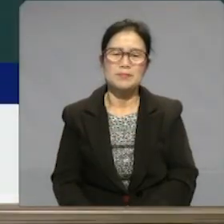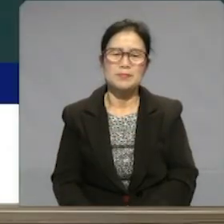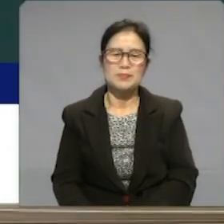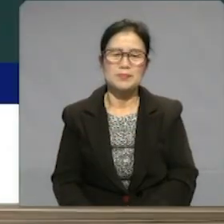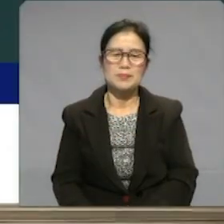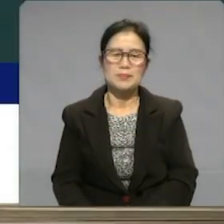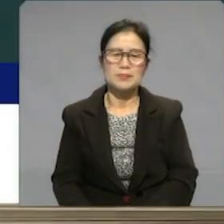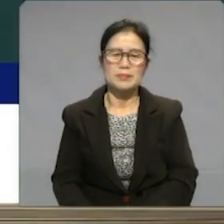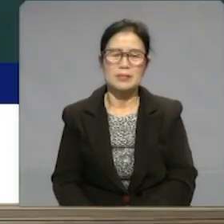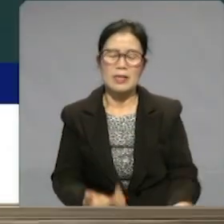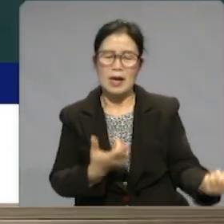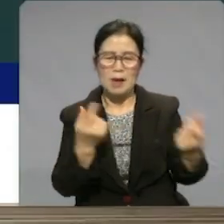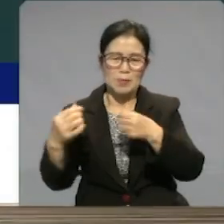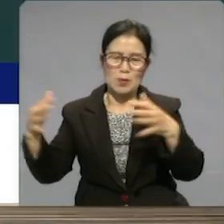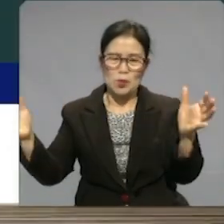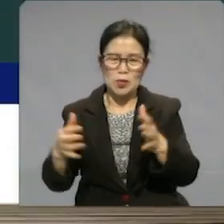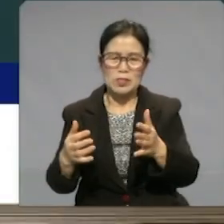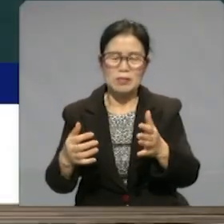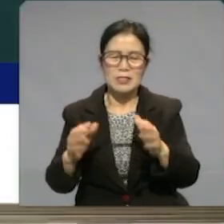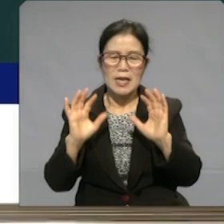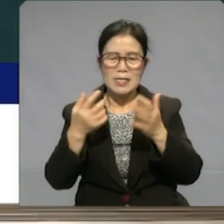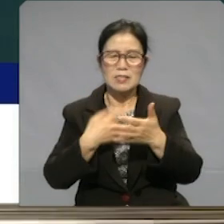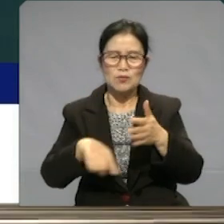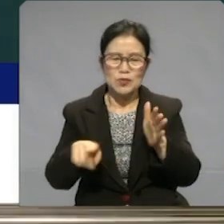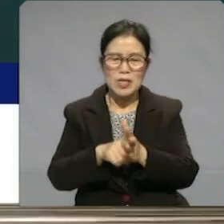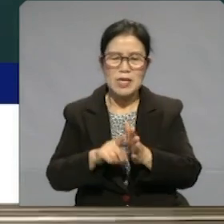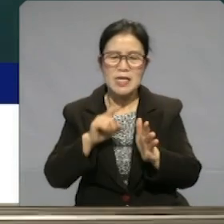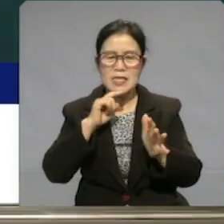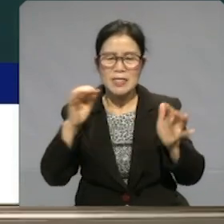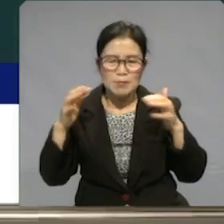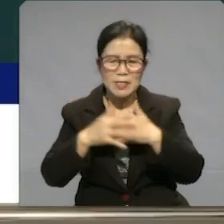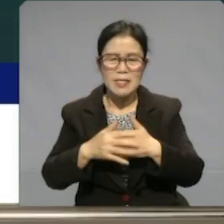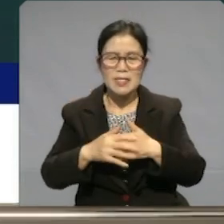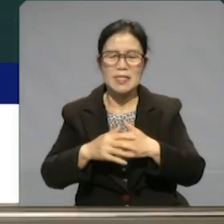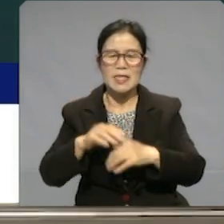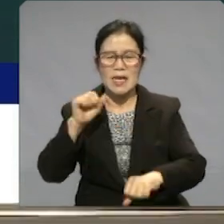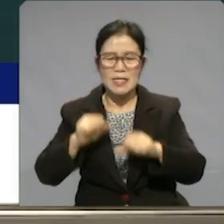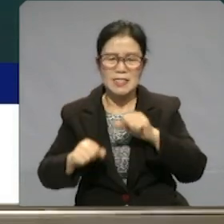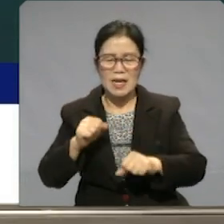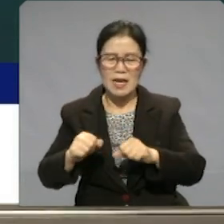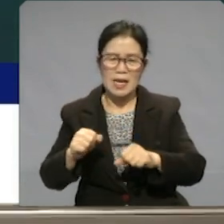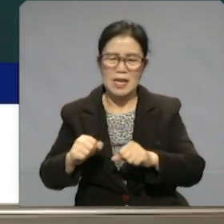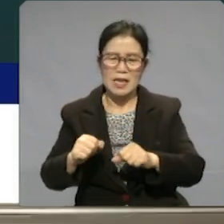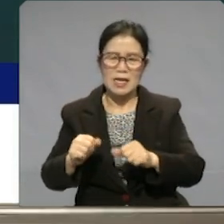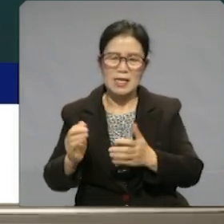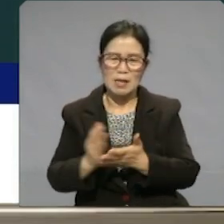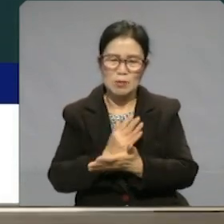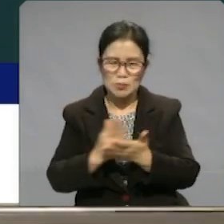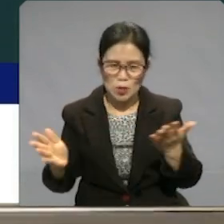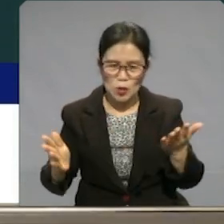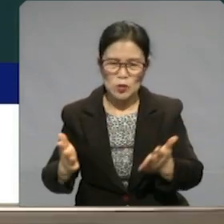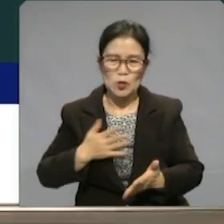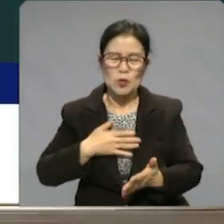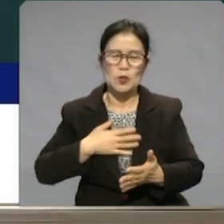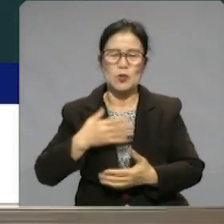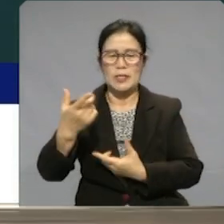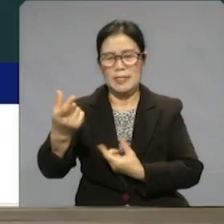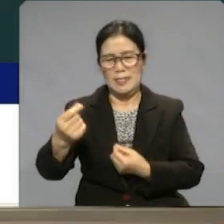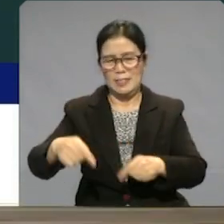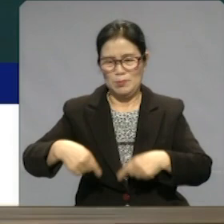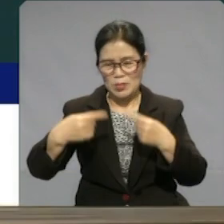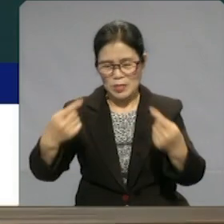하지 모아서 애들 위해 김치 행사의 날을 하면서 여러분 다시